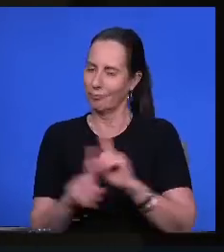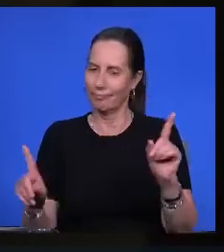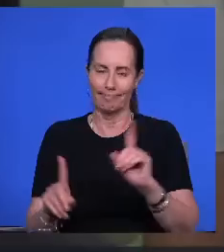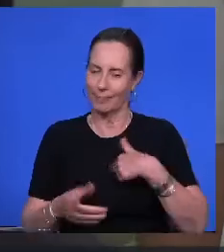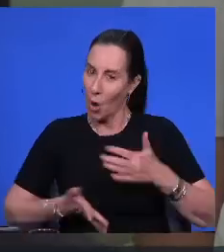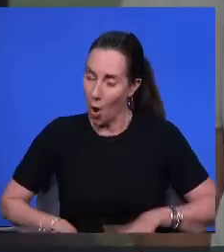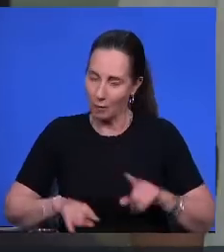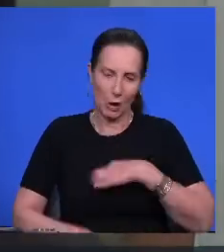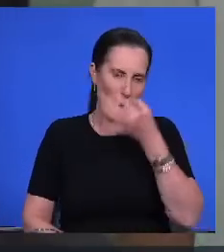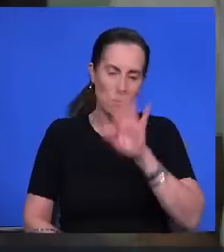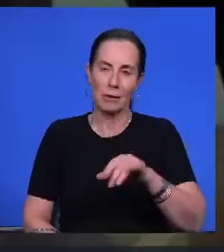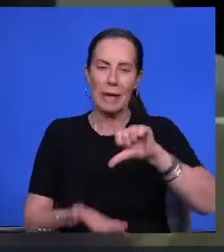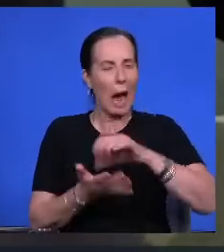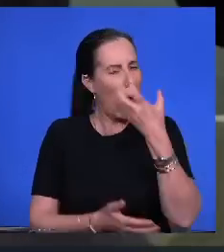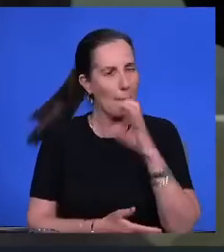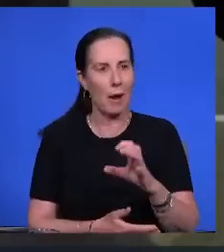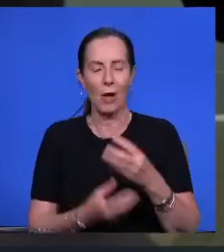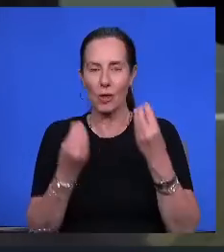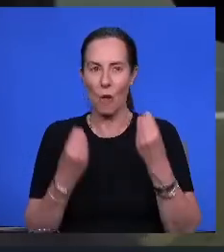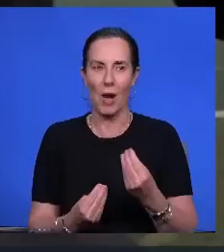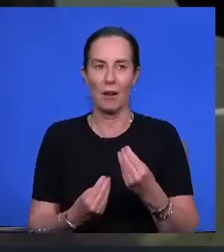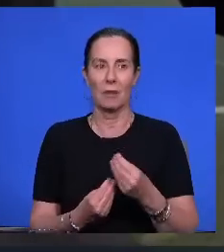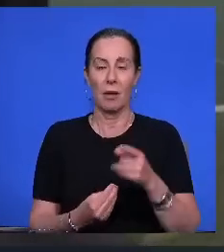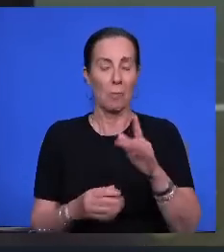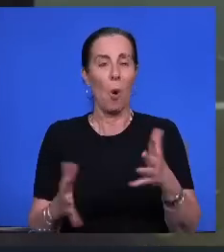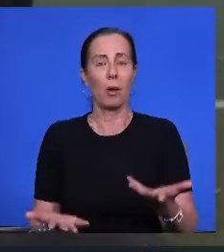חמה, טובה. והפחד, מה עושים איתו עם